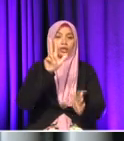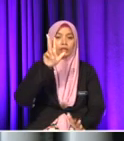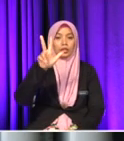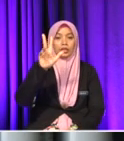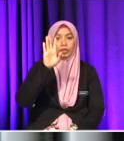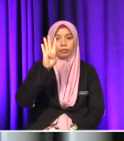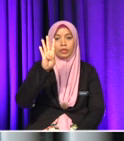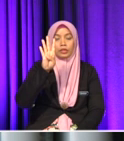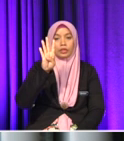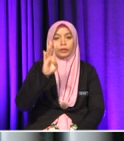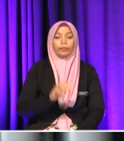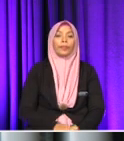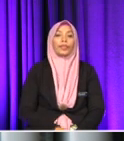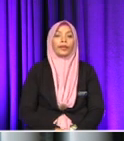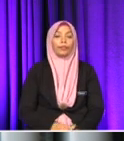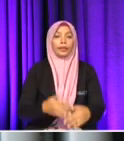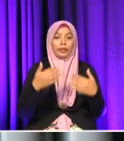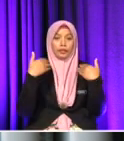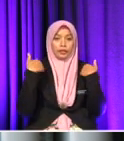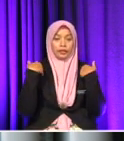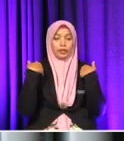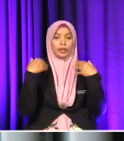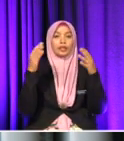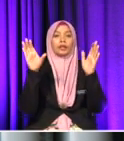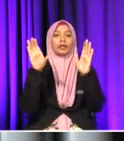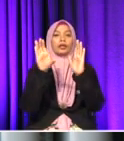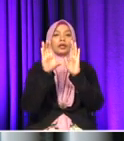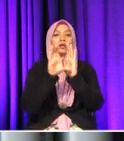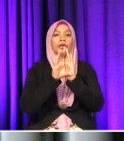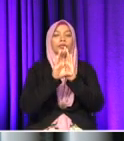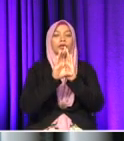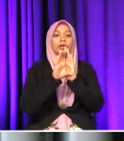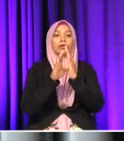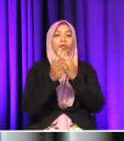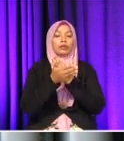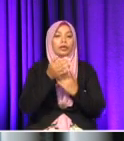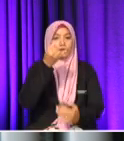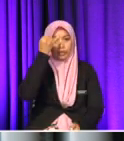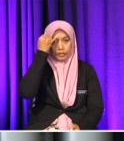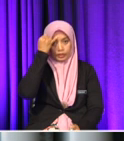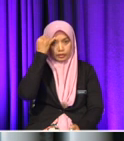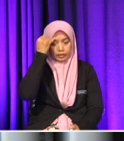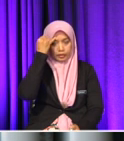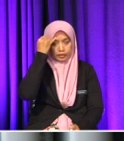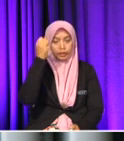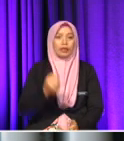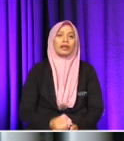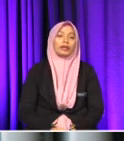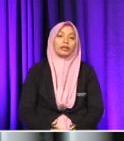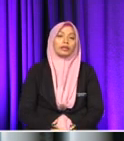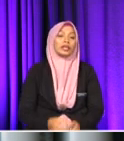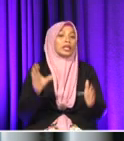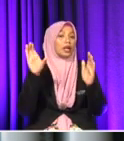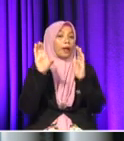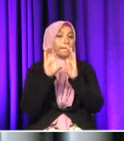dihasilkan melalui proses pengolahan ideal menggunakan sumber Ilham atau subjek meter pada raja 3E